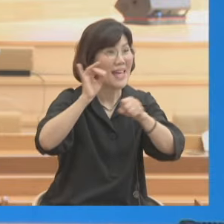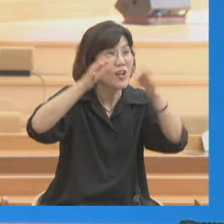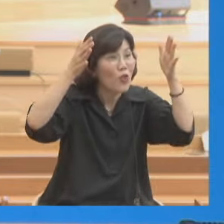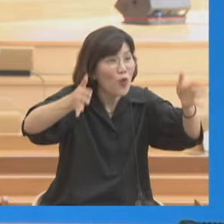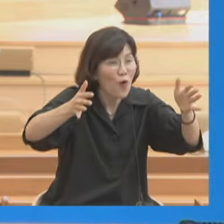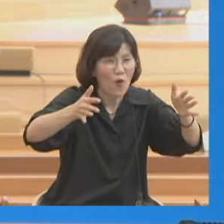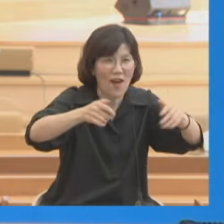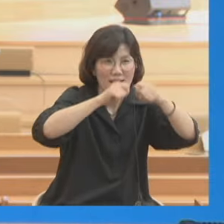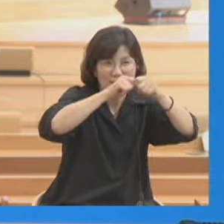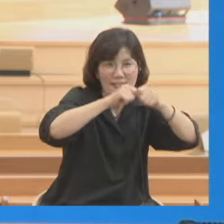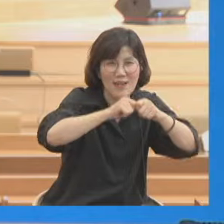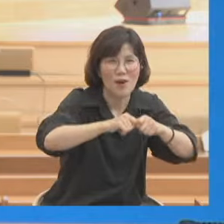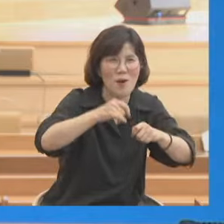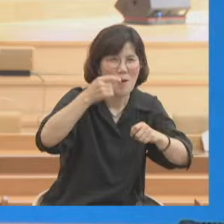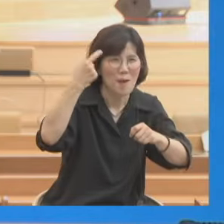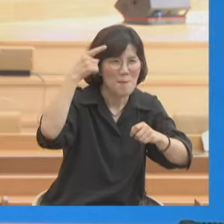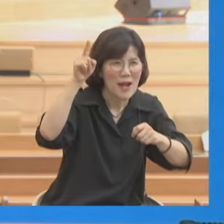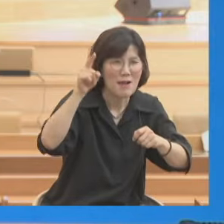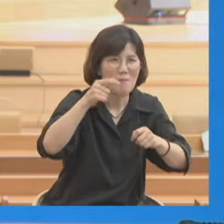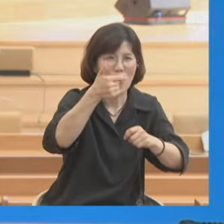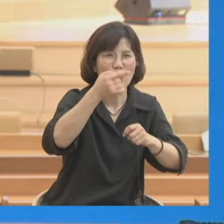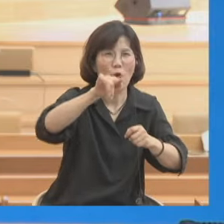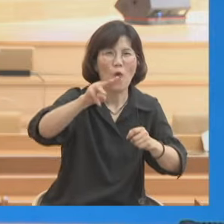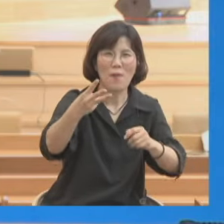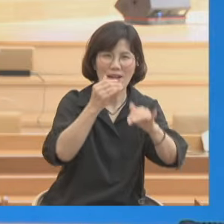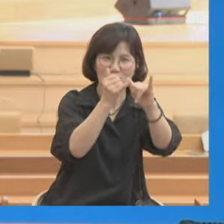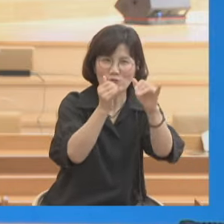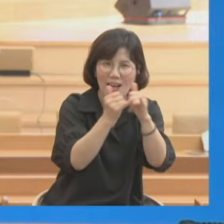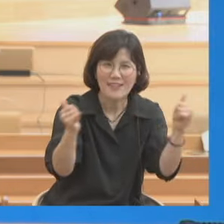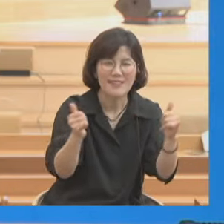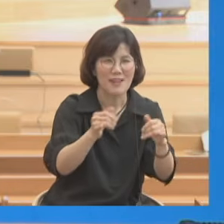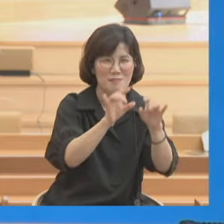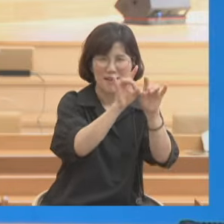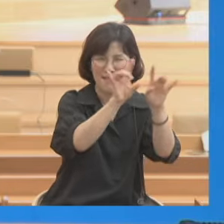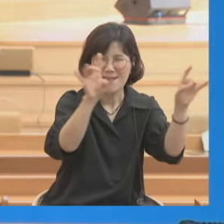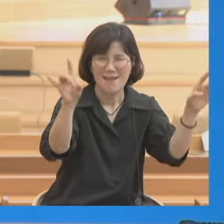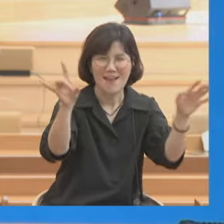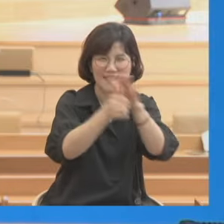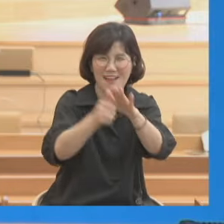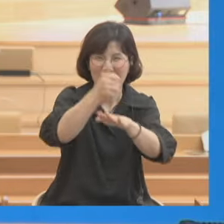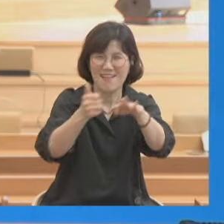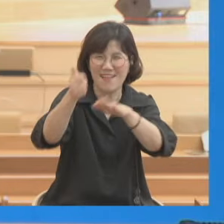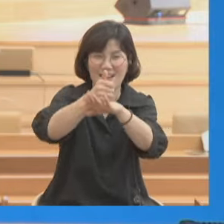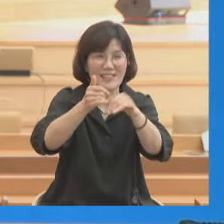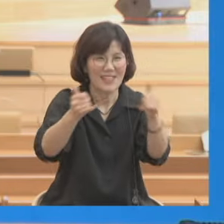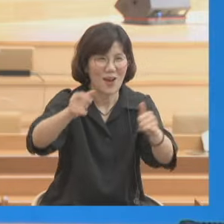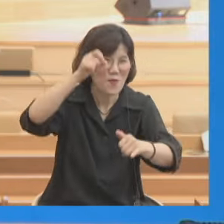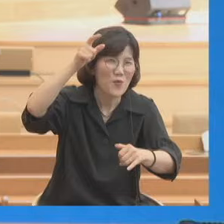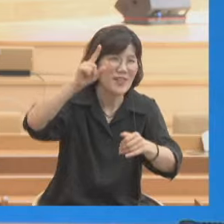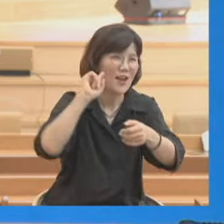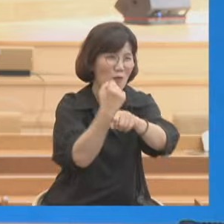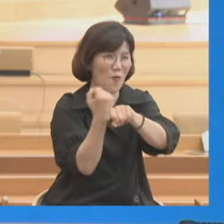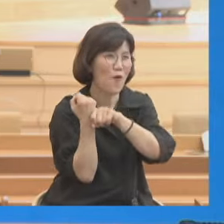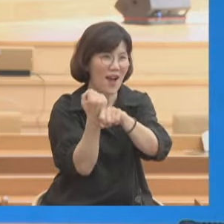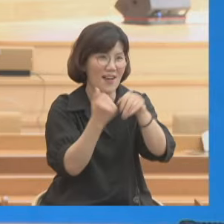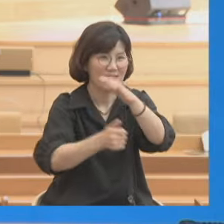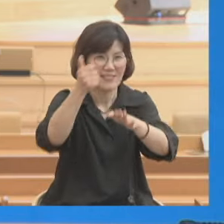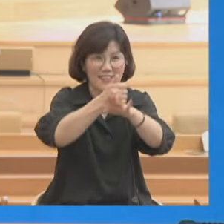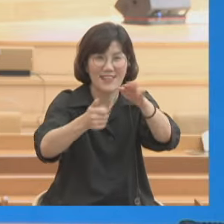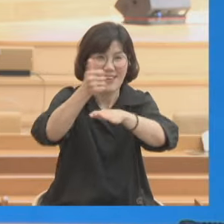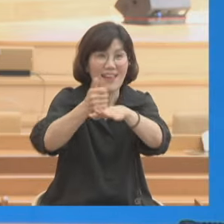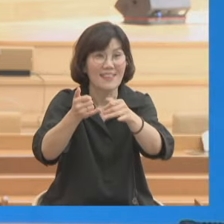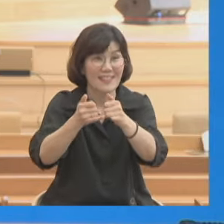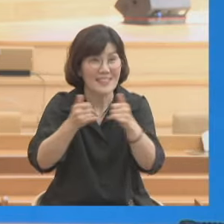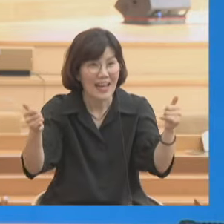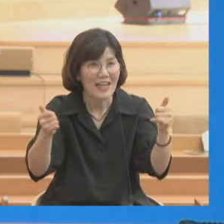유명한 발명가, 뭐 노벨 수상자 이런 사람들을 추적한 그 결과 위대한 과학적 성취를 이룬